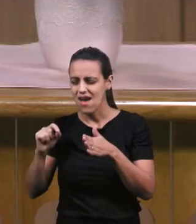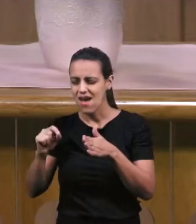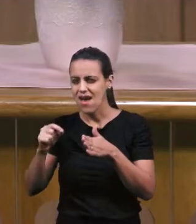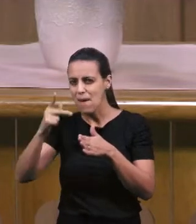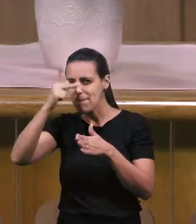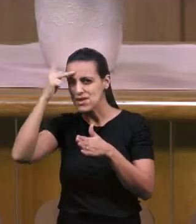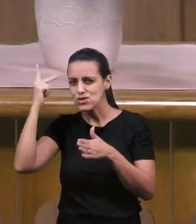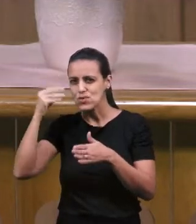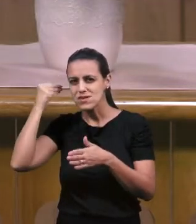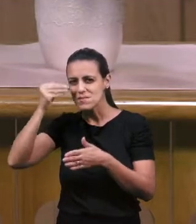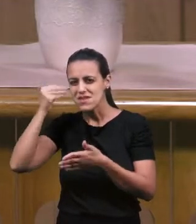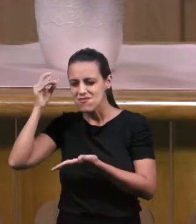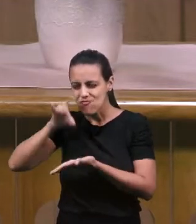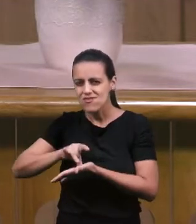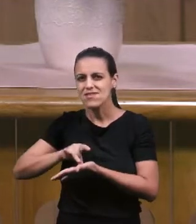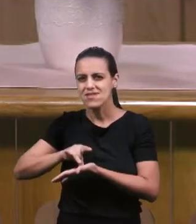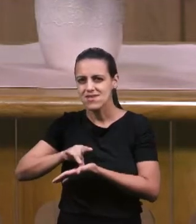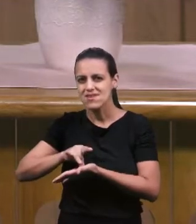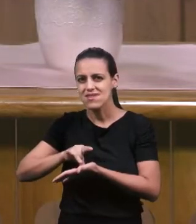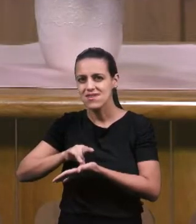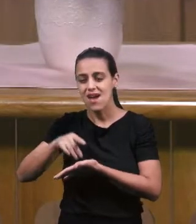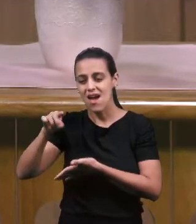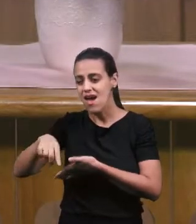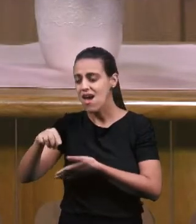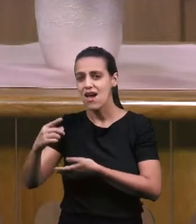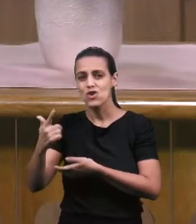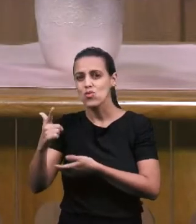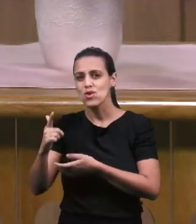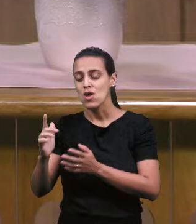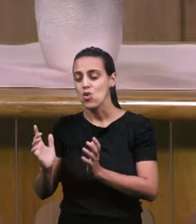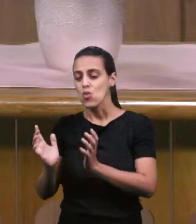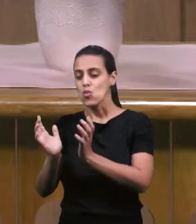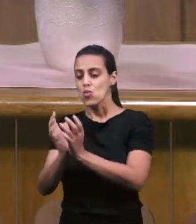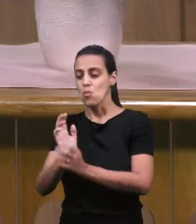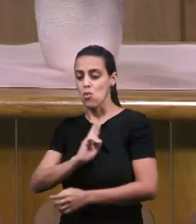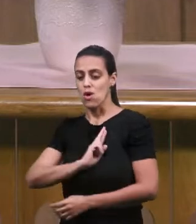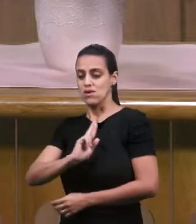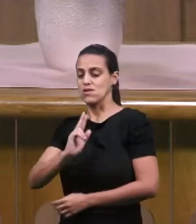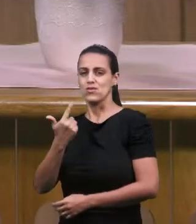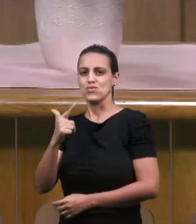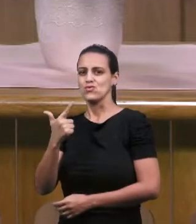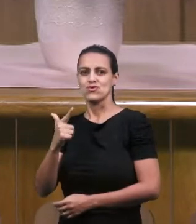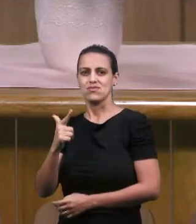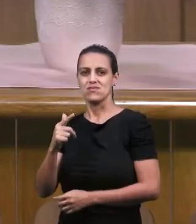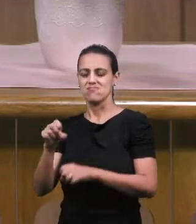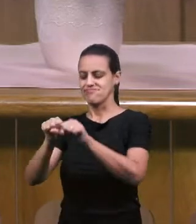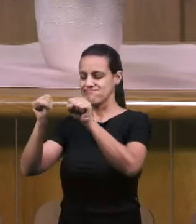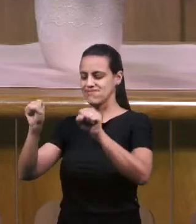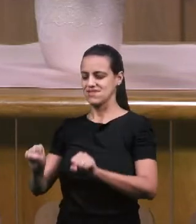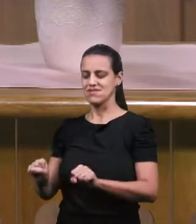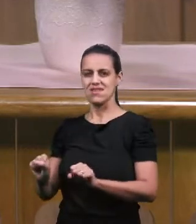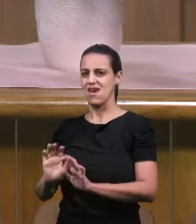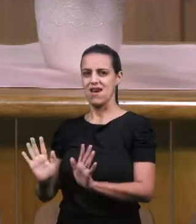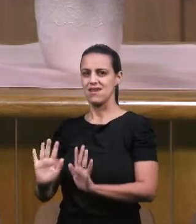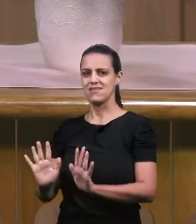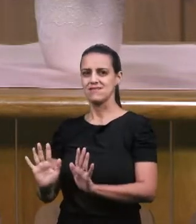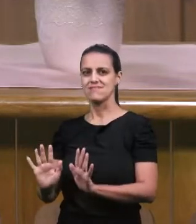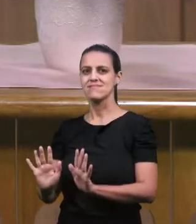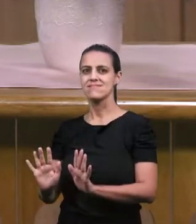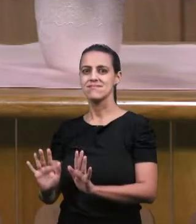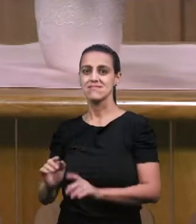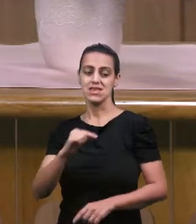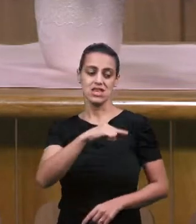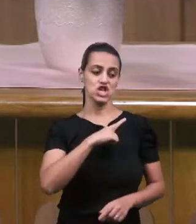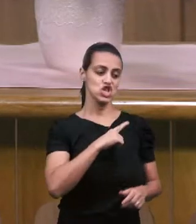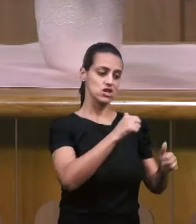où les gens avaient une expérience avec Dieu, n'était pas une institution. Donc l'institution religieuse existait dans